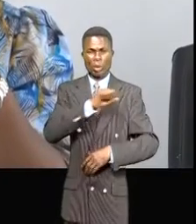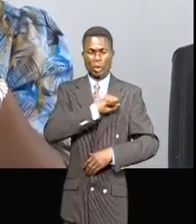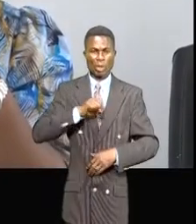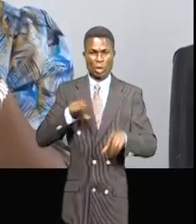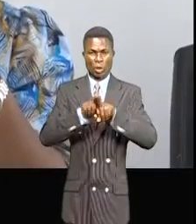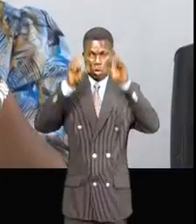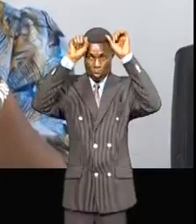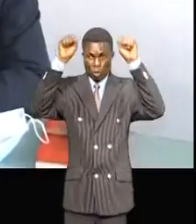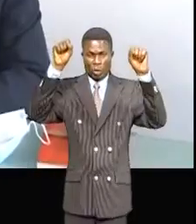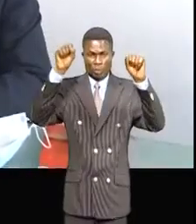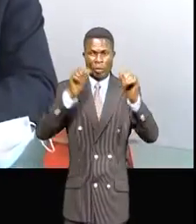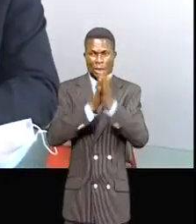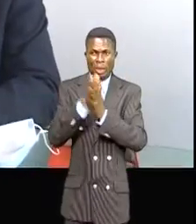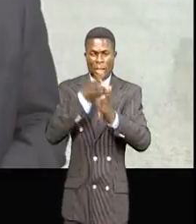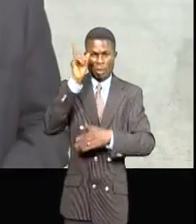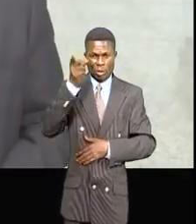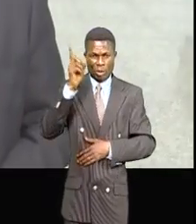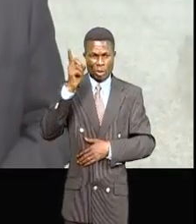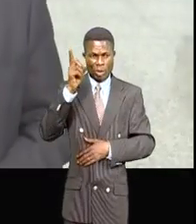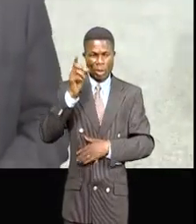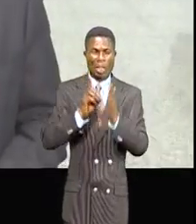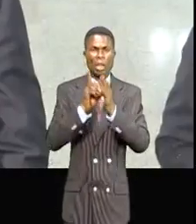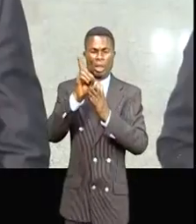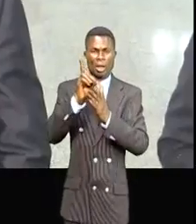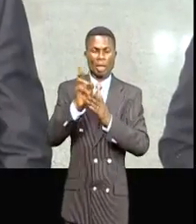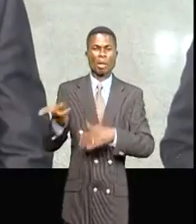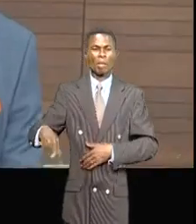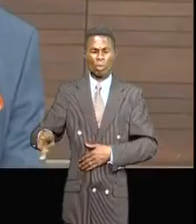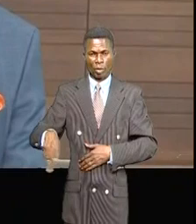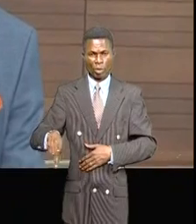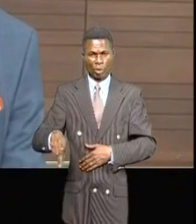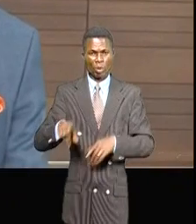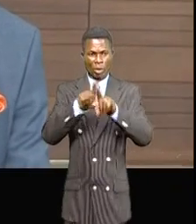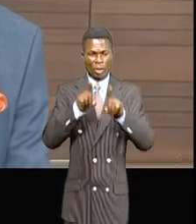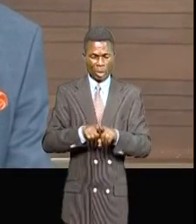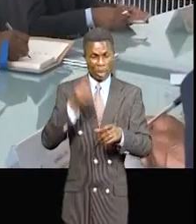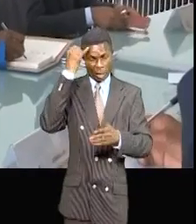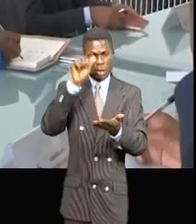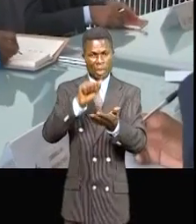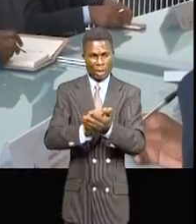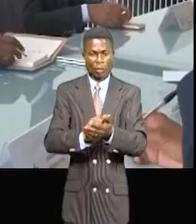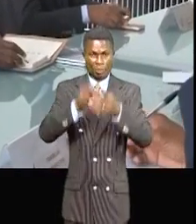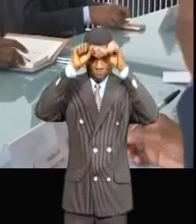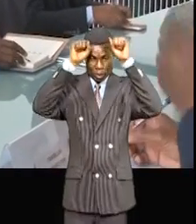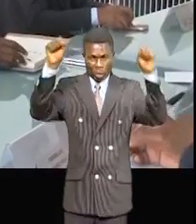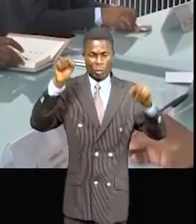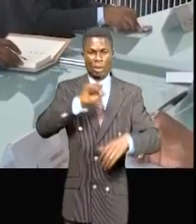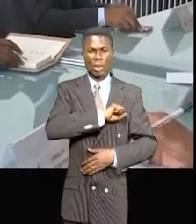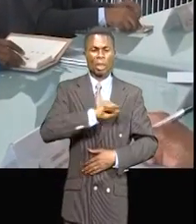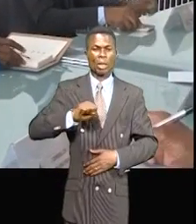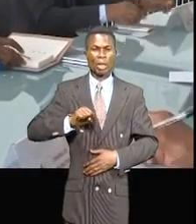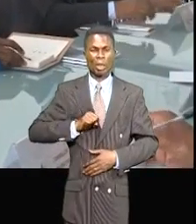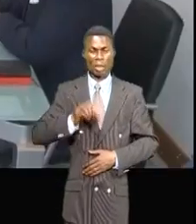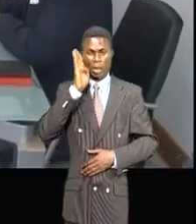avec justement un accent particulier sur le développement des provinces. Et c'est dans cette optique que le président de la Chambre haute du